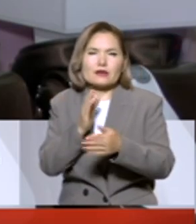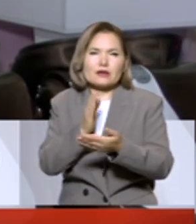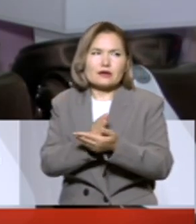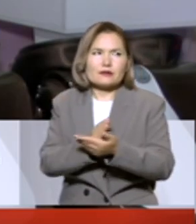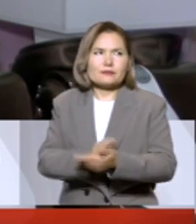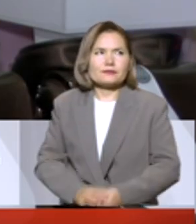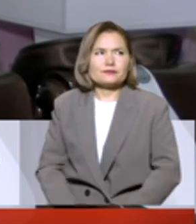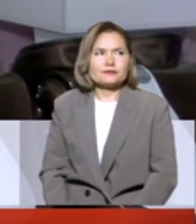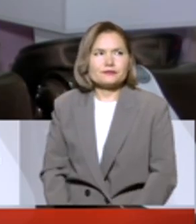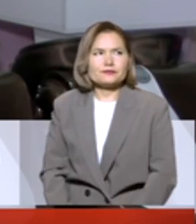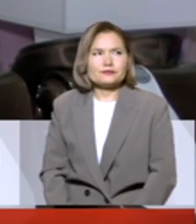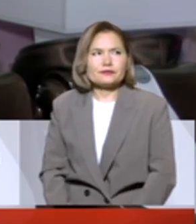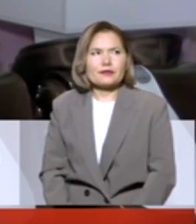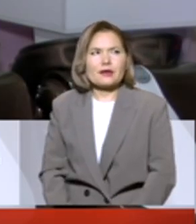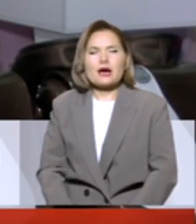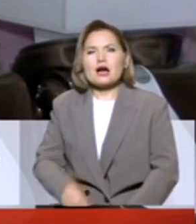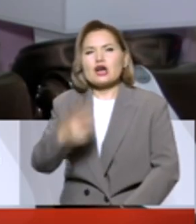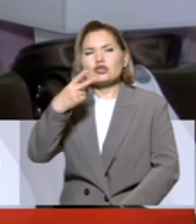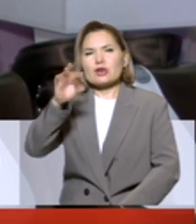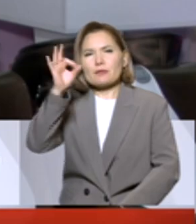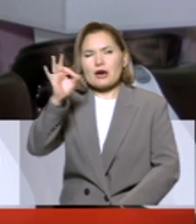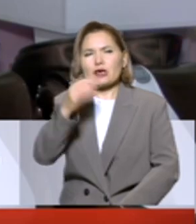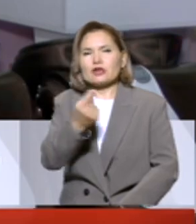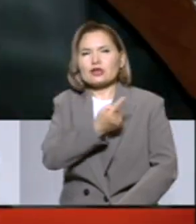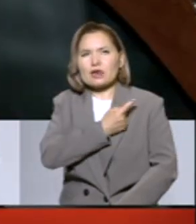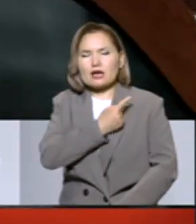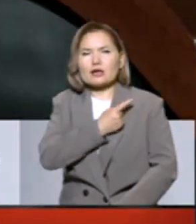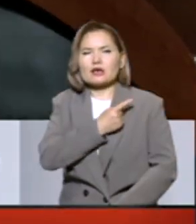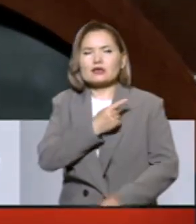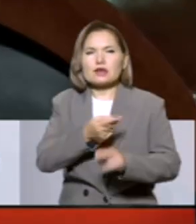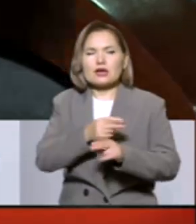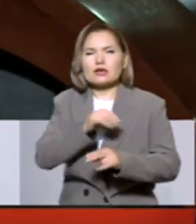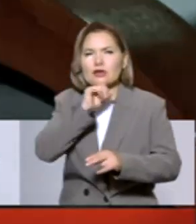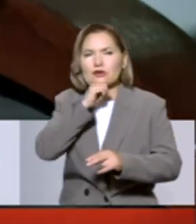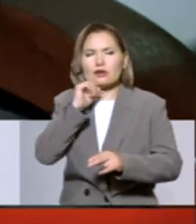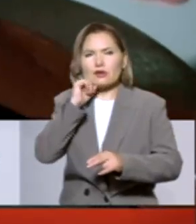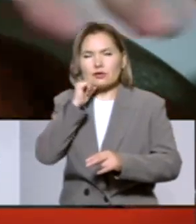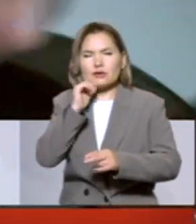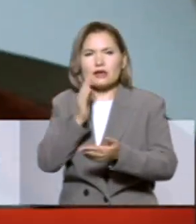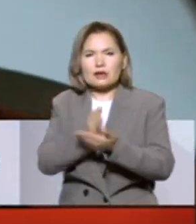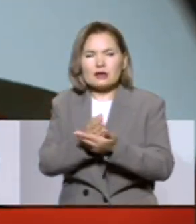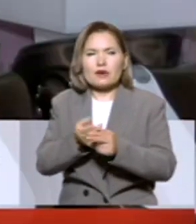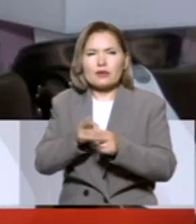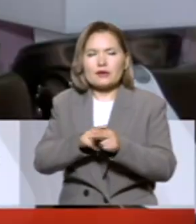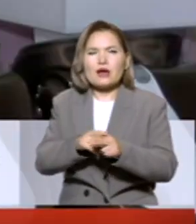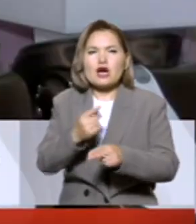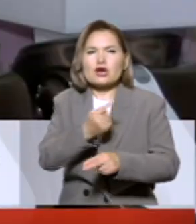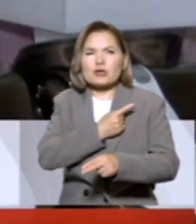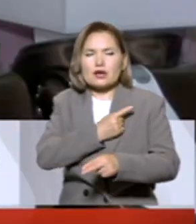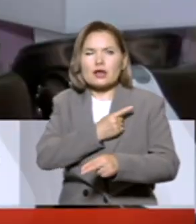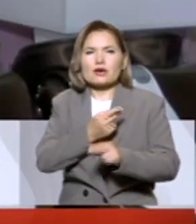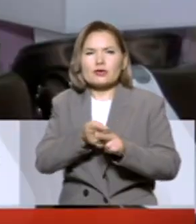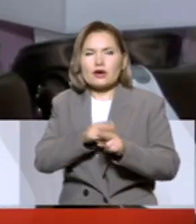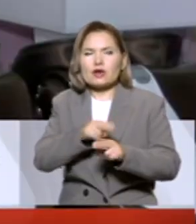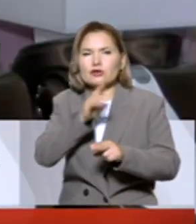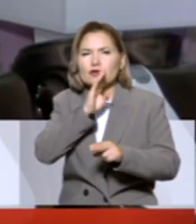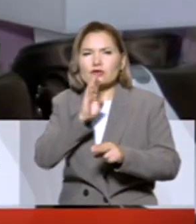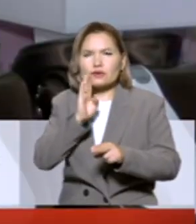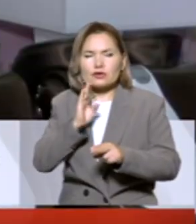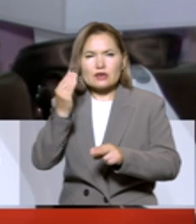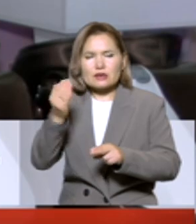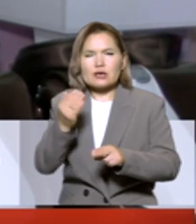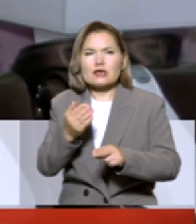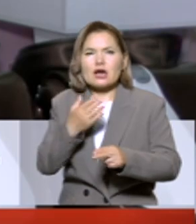былай есептегенде 20% жалғыз бастылар екен. Жалғыз бастылар келгенде ең бірінші олар құрбы табады